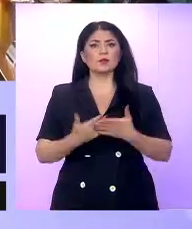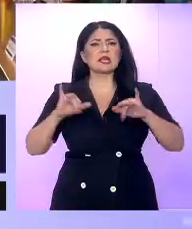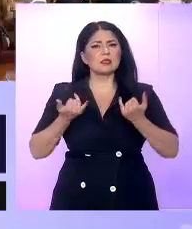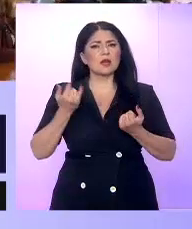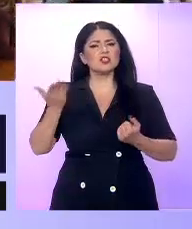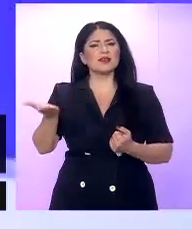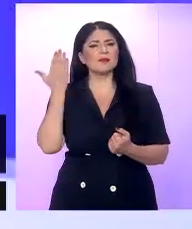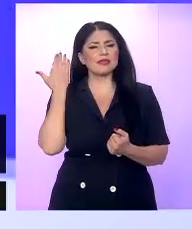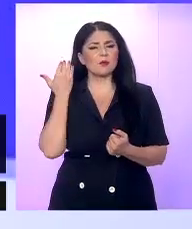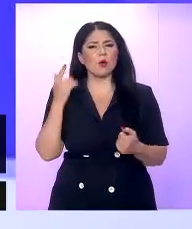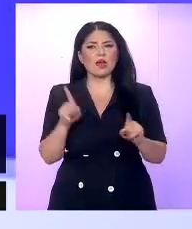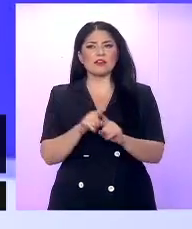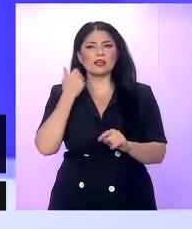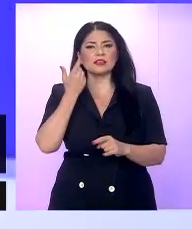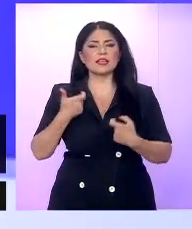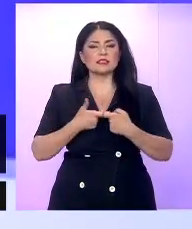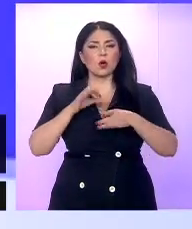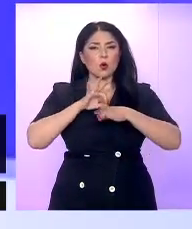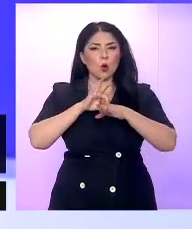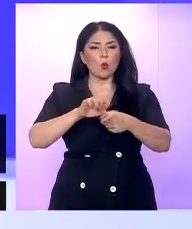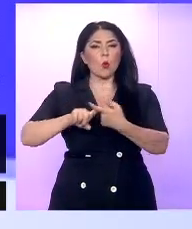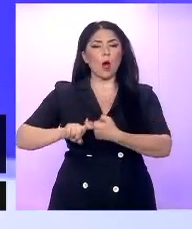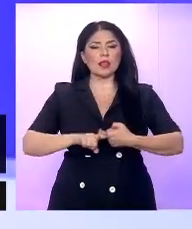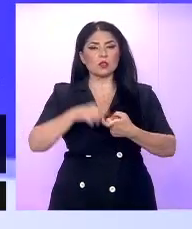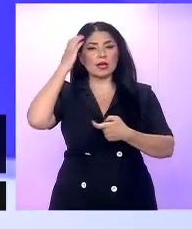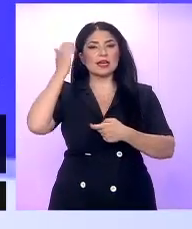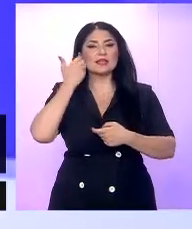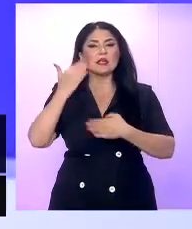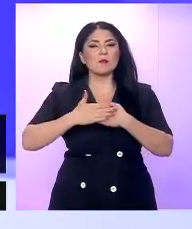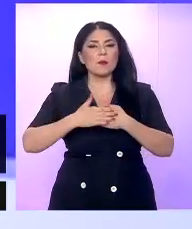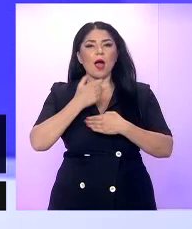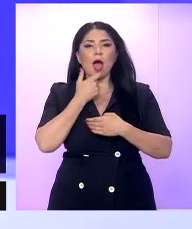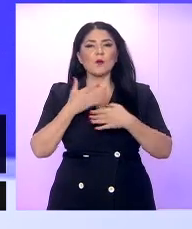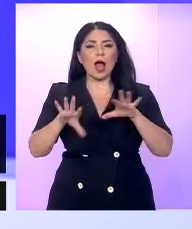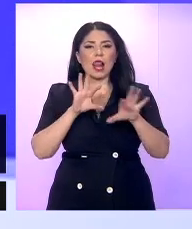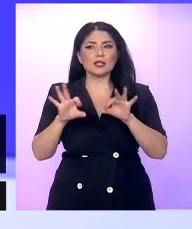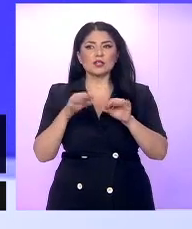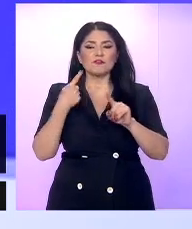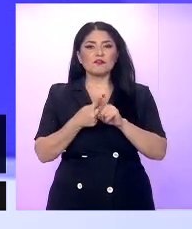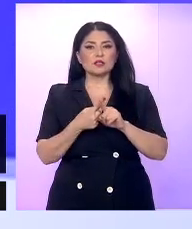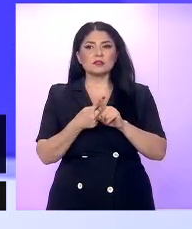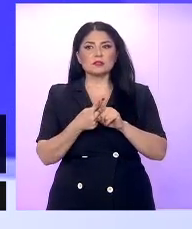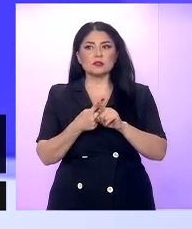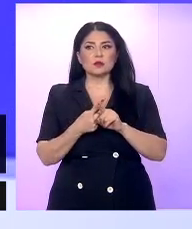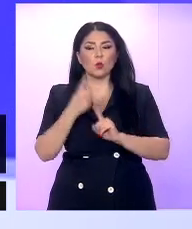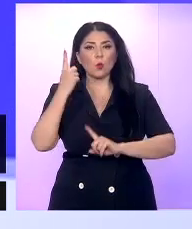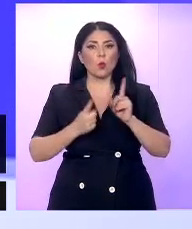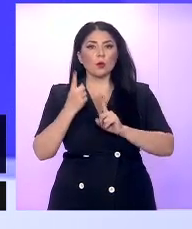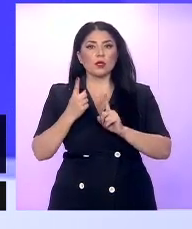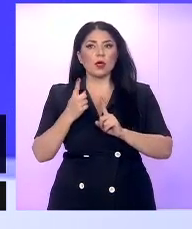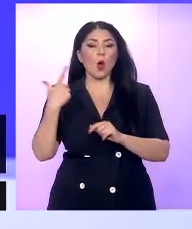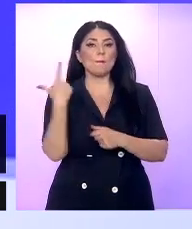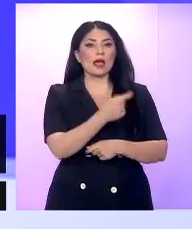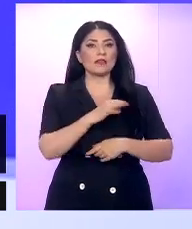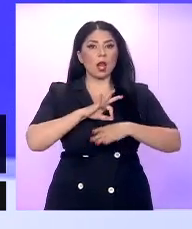în trecut, atunci când am avut coaliții la guvernare care se apropiau de anul electoral, să vedem chiar ieșirea de la guvernare a unora dintre